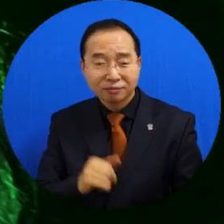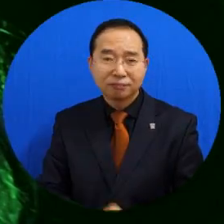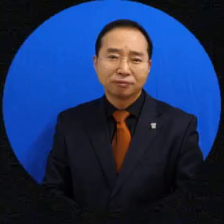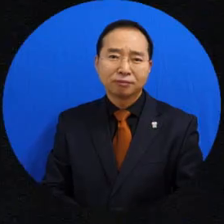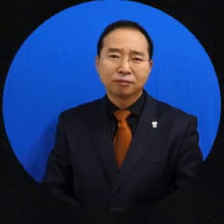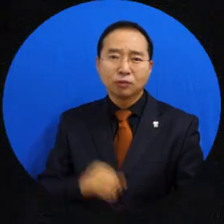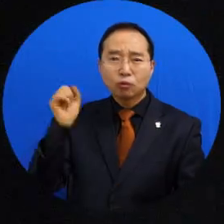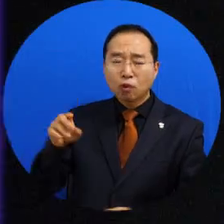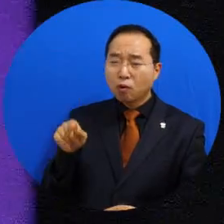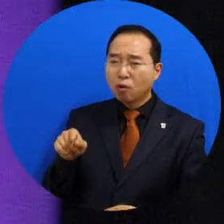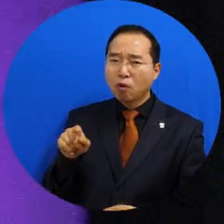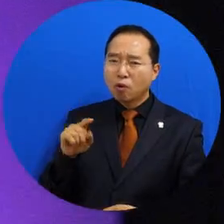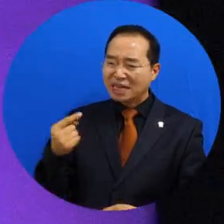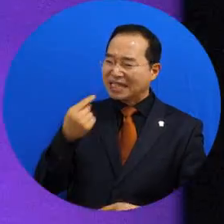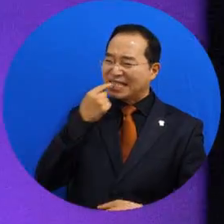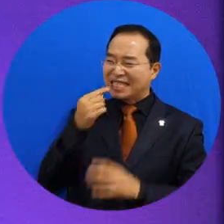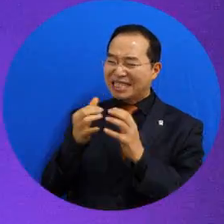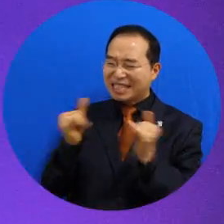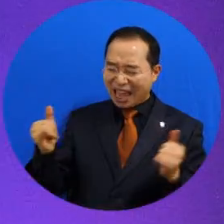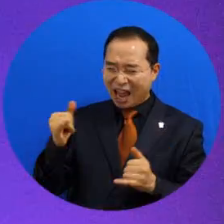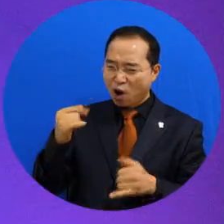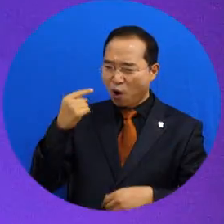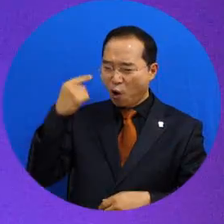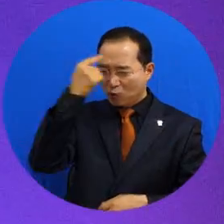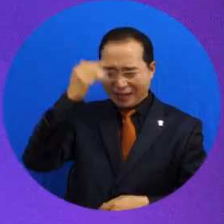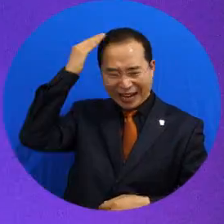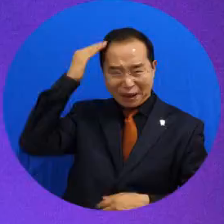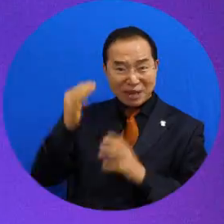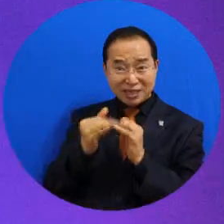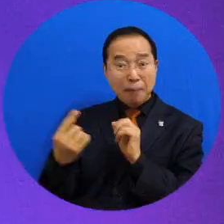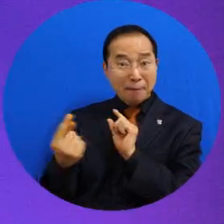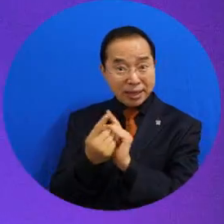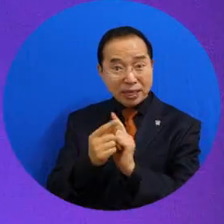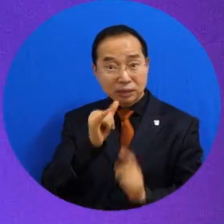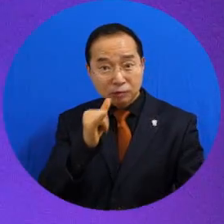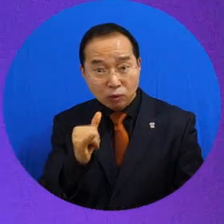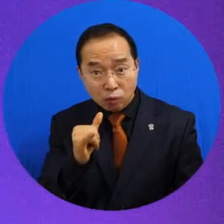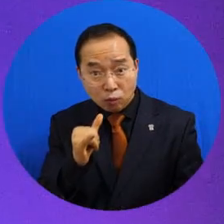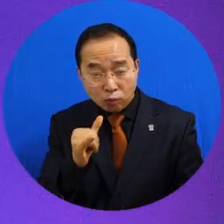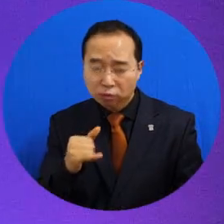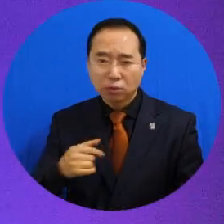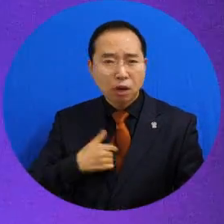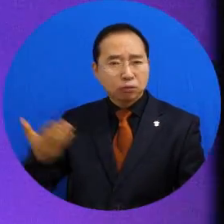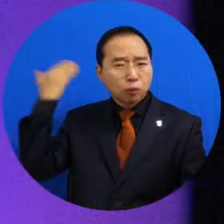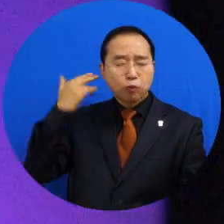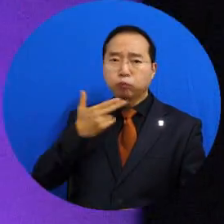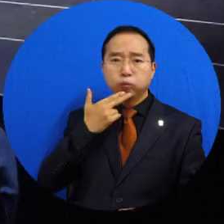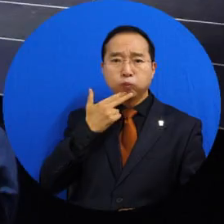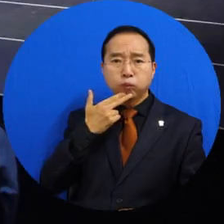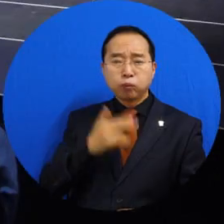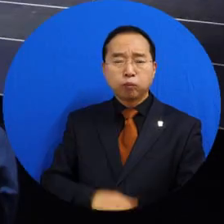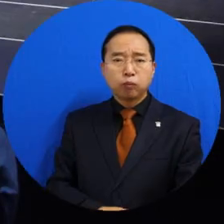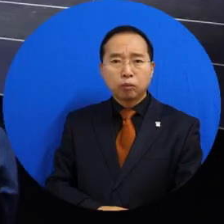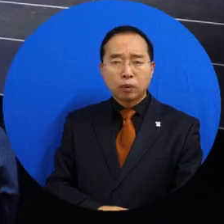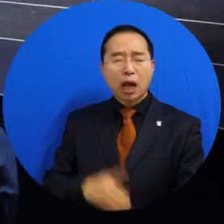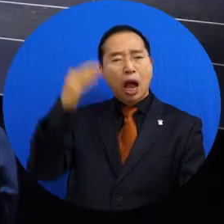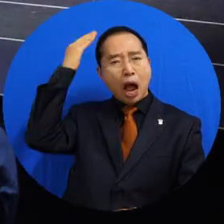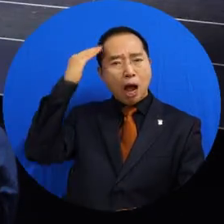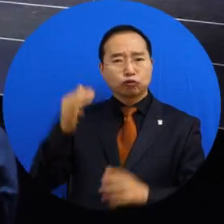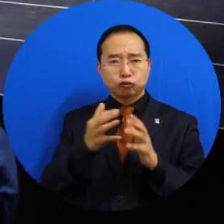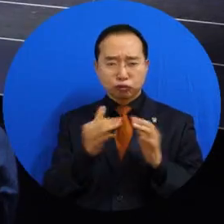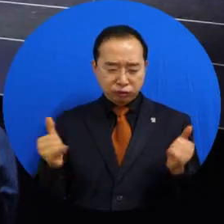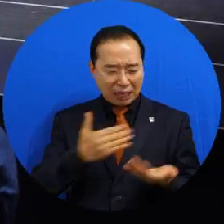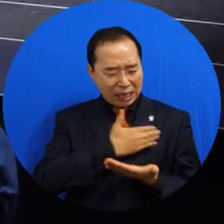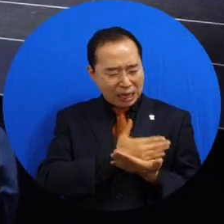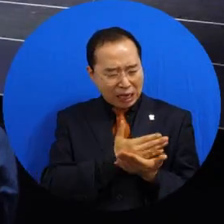혹은 여러분과 피부 색깔이 틀린 사람을 만난 적이 있었나요? 네, 저도 한 번도 없었어요. 한국은